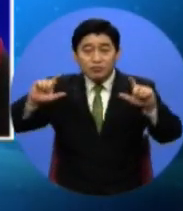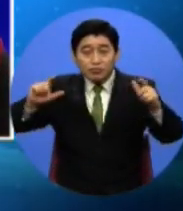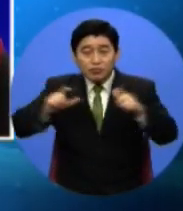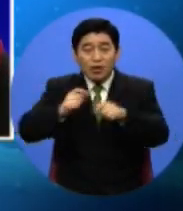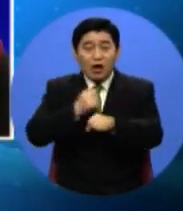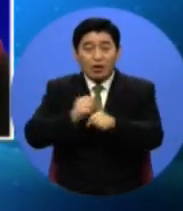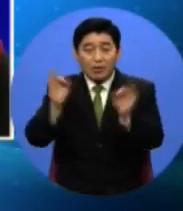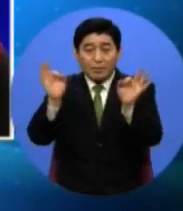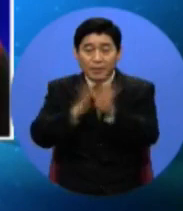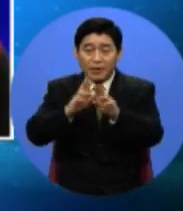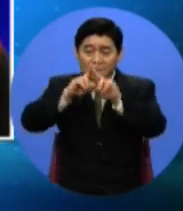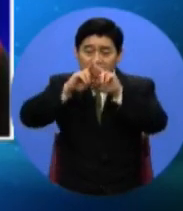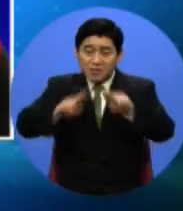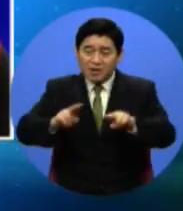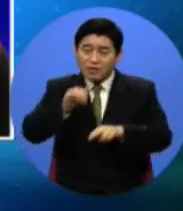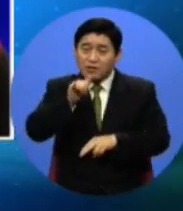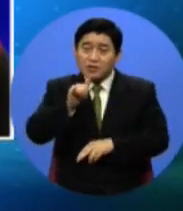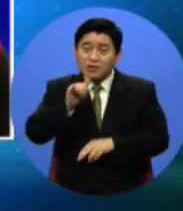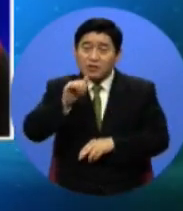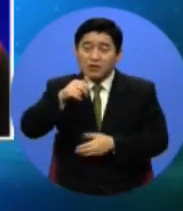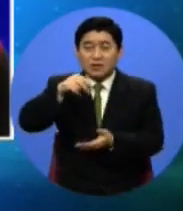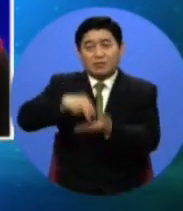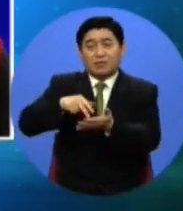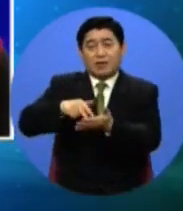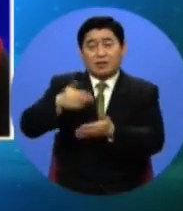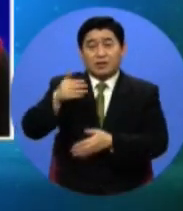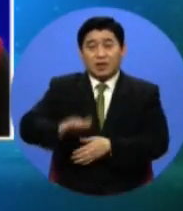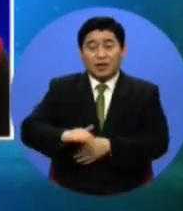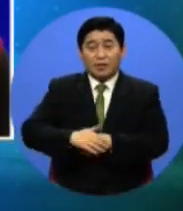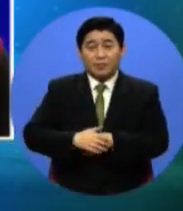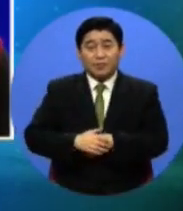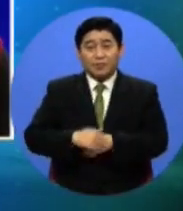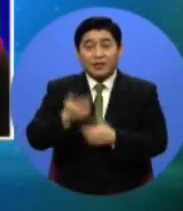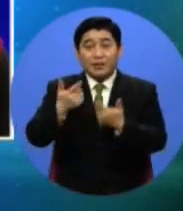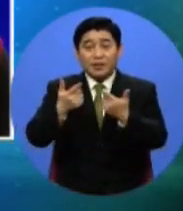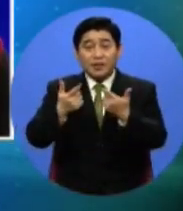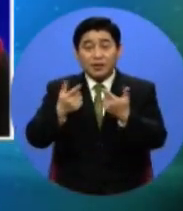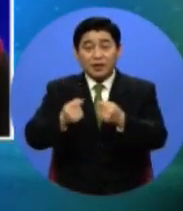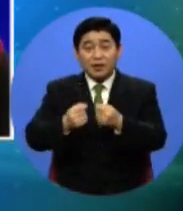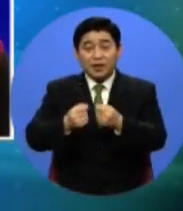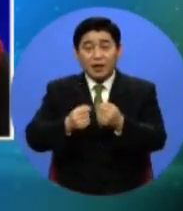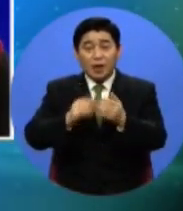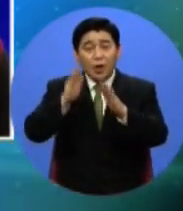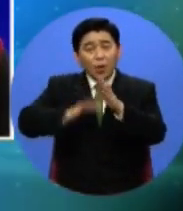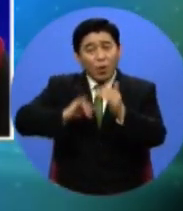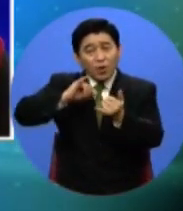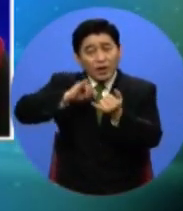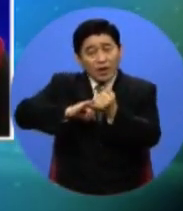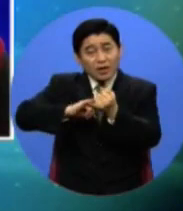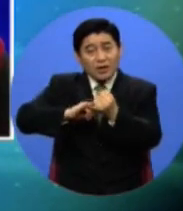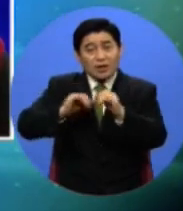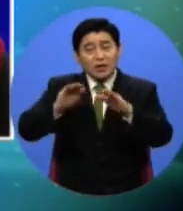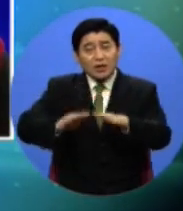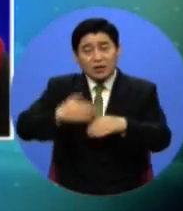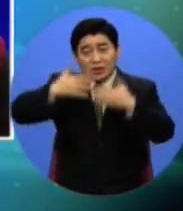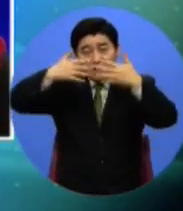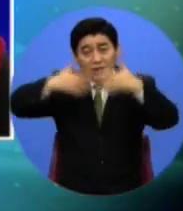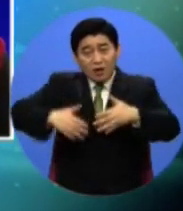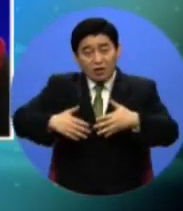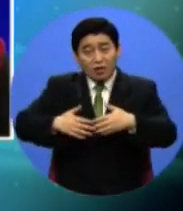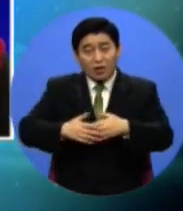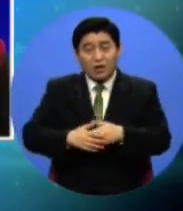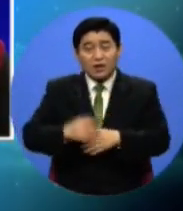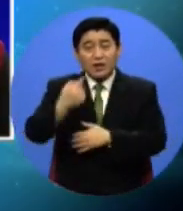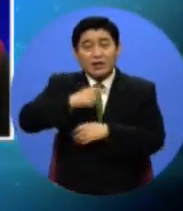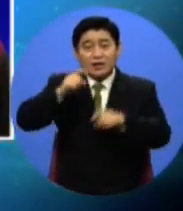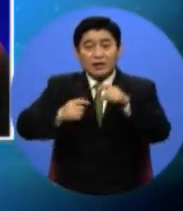없애거나 그렇게 하고 있는 실정입니다 그래서 이렇게 그 내놓으신 공약이 현실 여건과 또